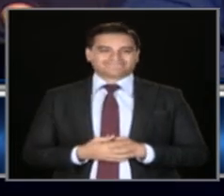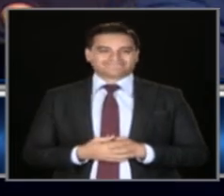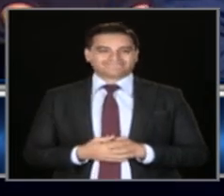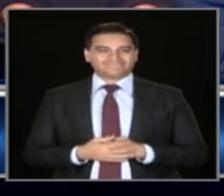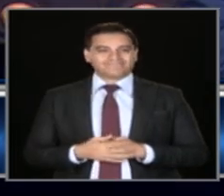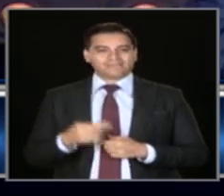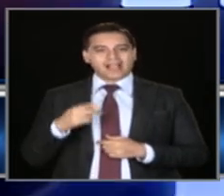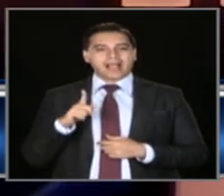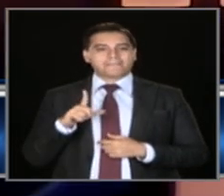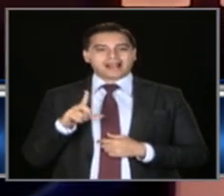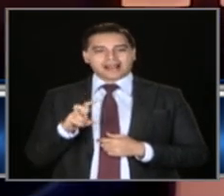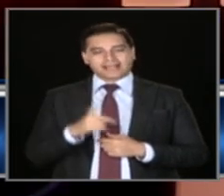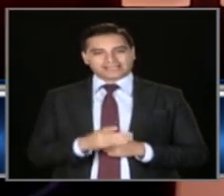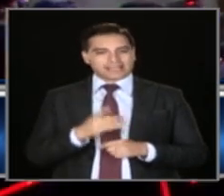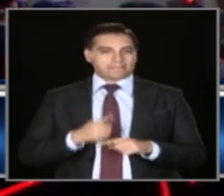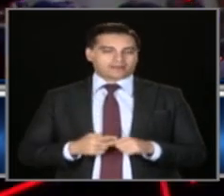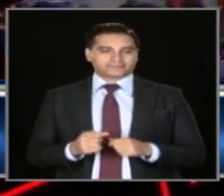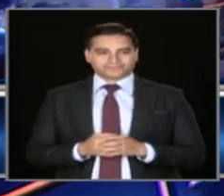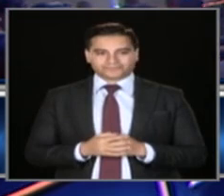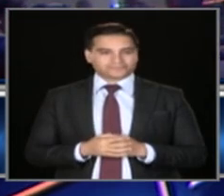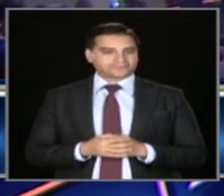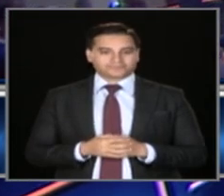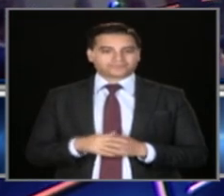عبلة، إجابة خاطئة.